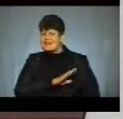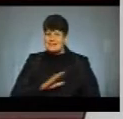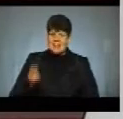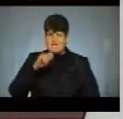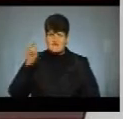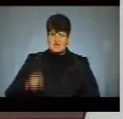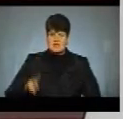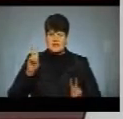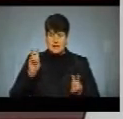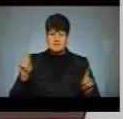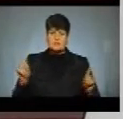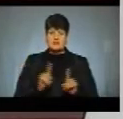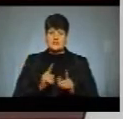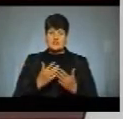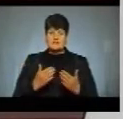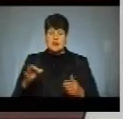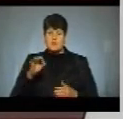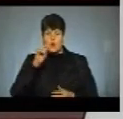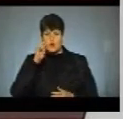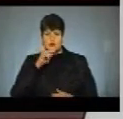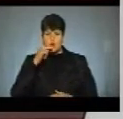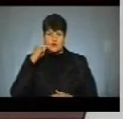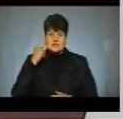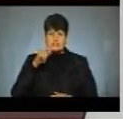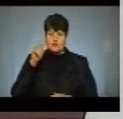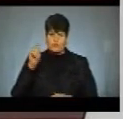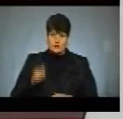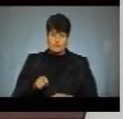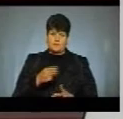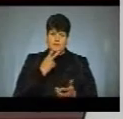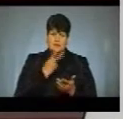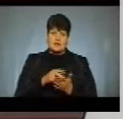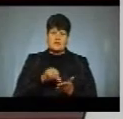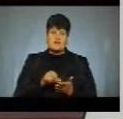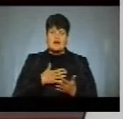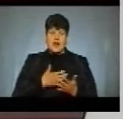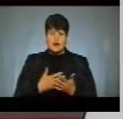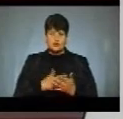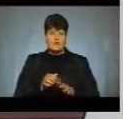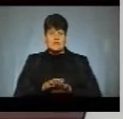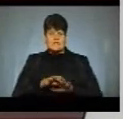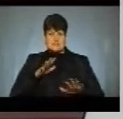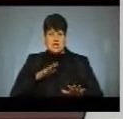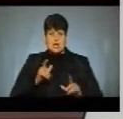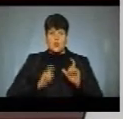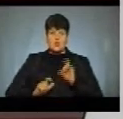музична вистава про російсько-українську війну. Представили її сьогодні в актовій залі університету. Подробиці в сюжеті Анжели